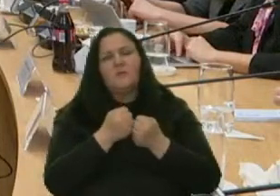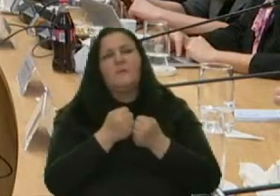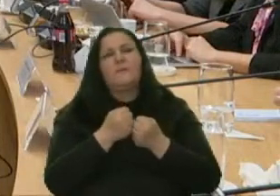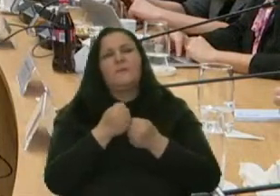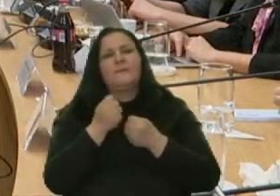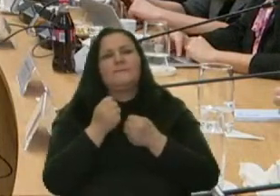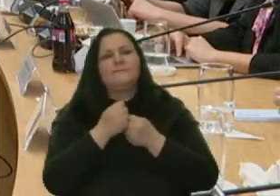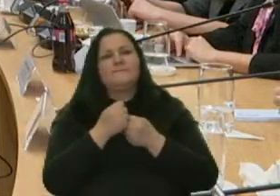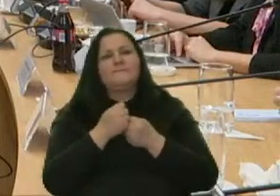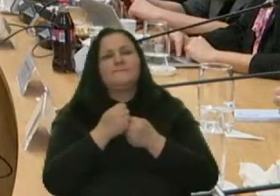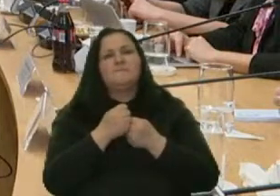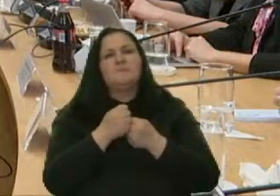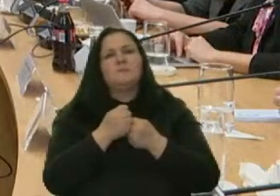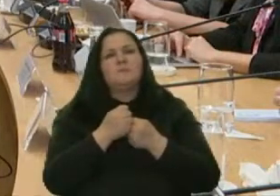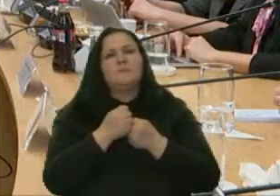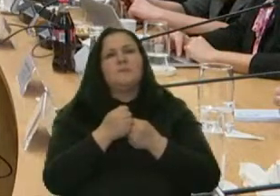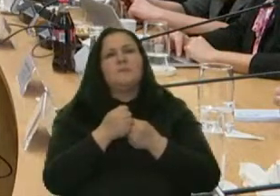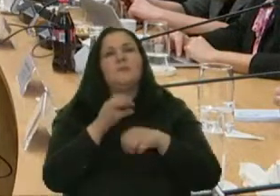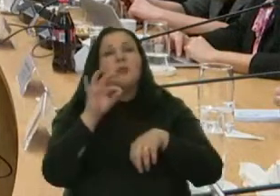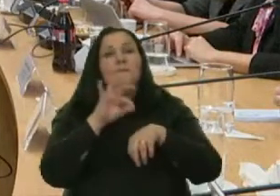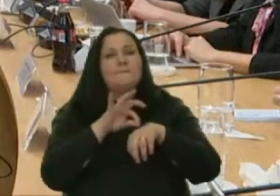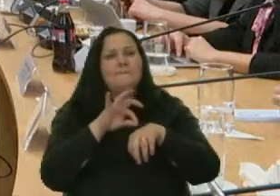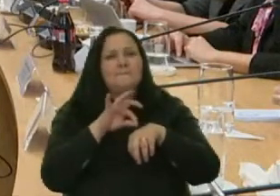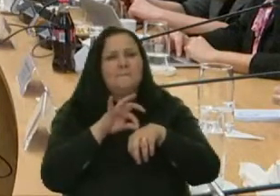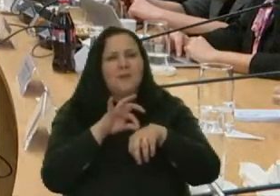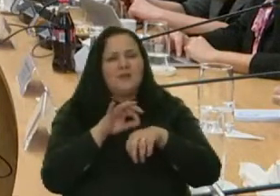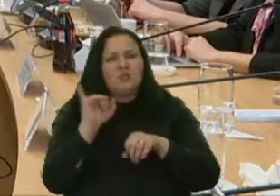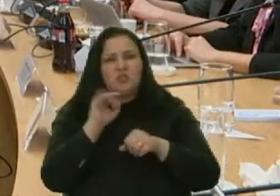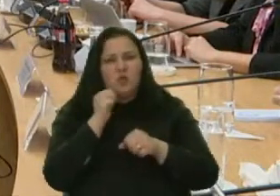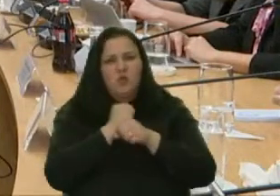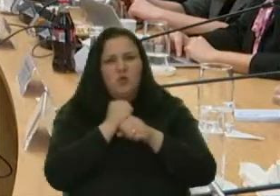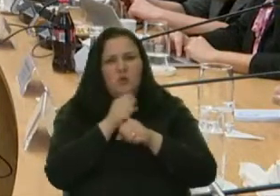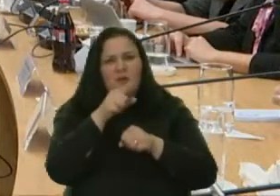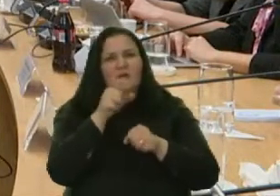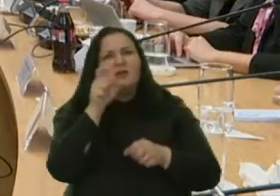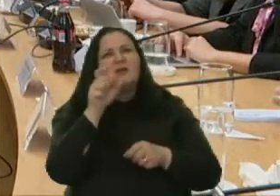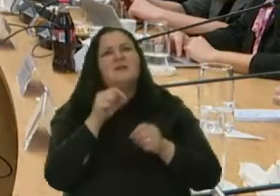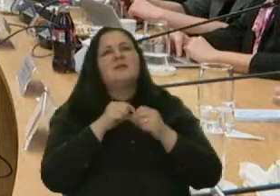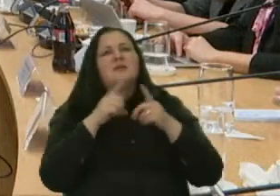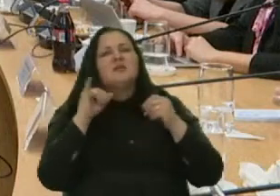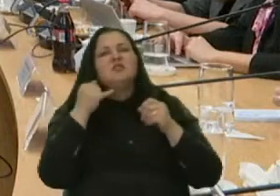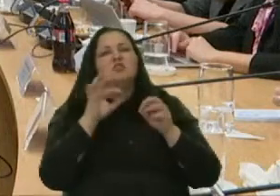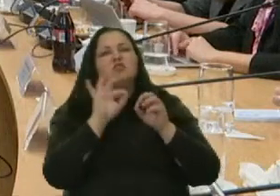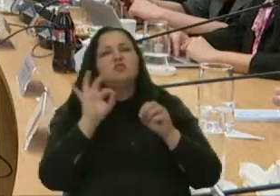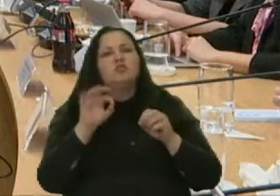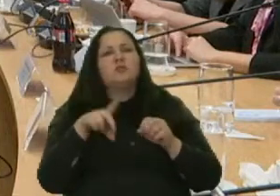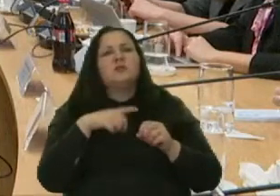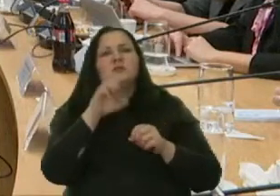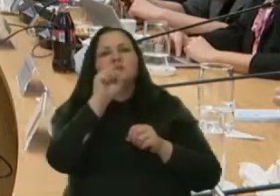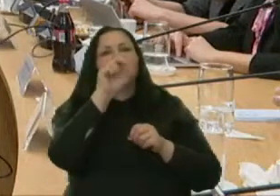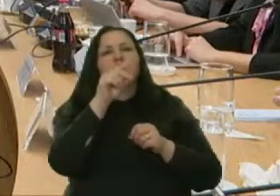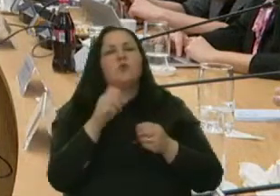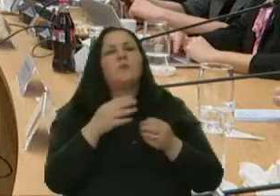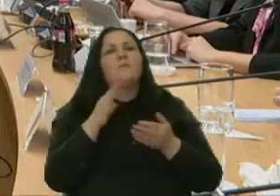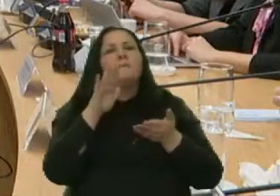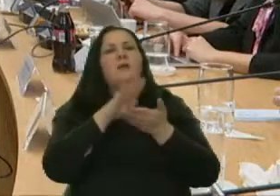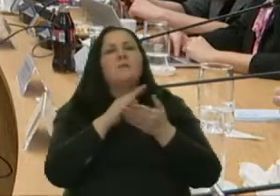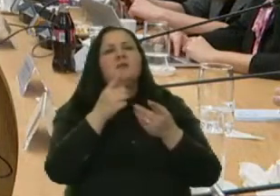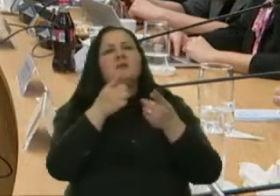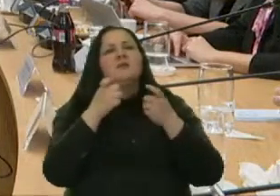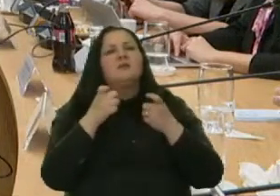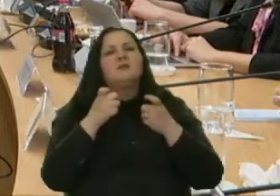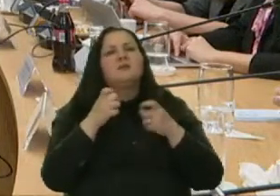vorbim și despre asta vorbim medicii care lucrează în grădinițe și școli au cu acel spor mai mic decât au medicii din